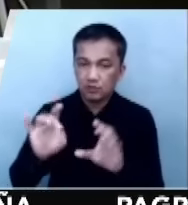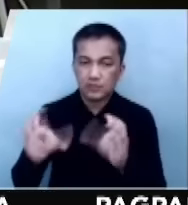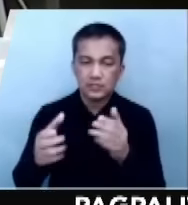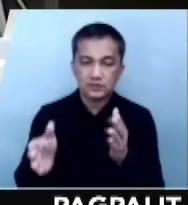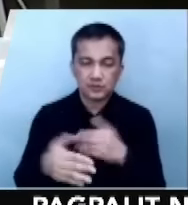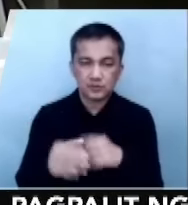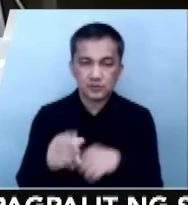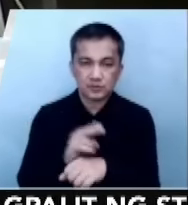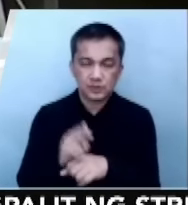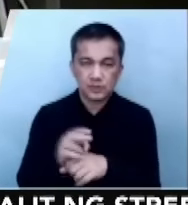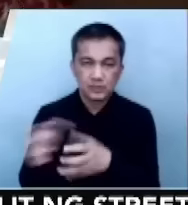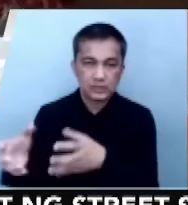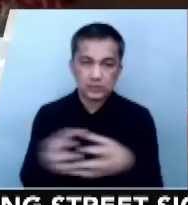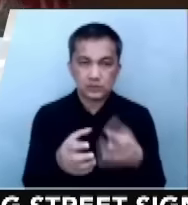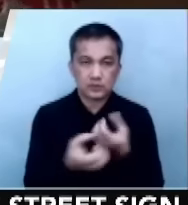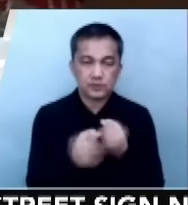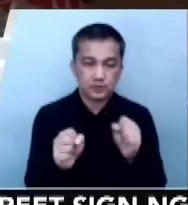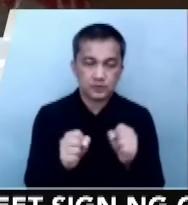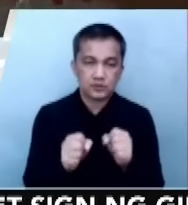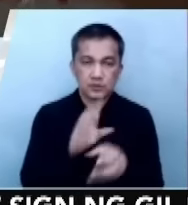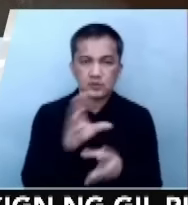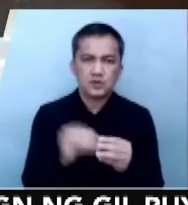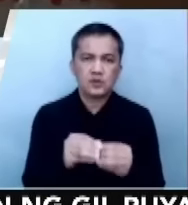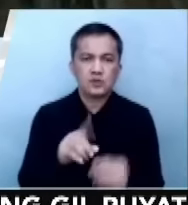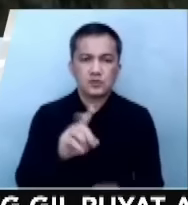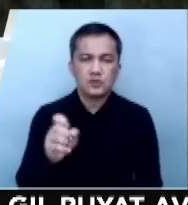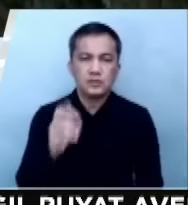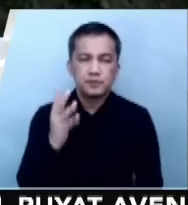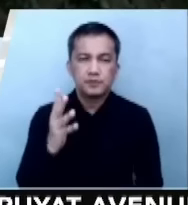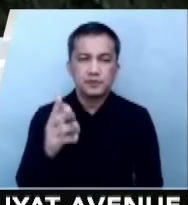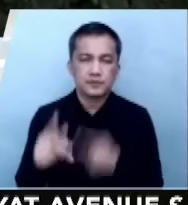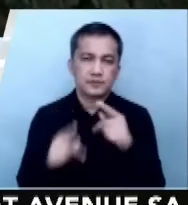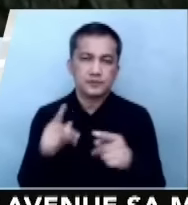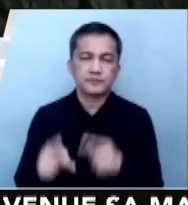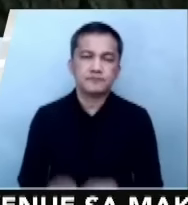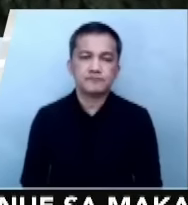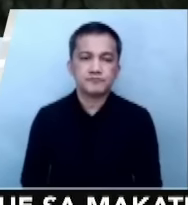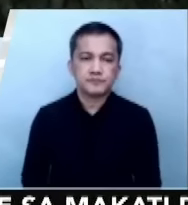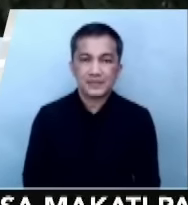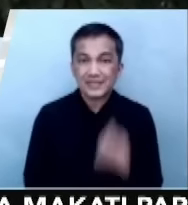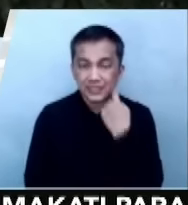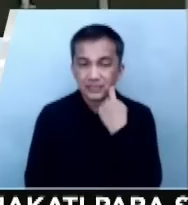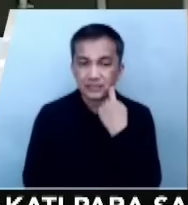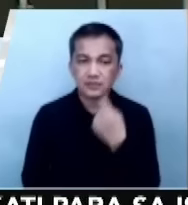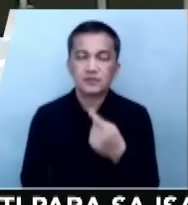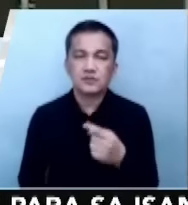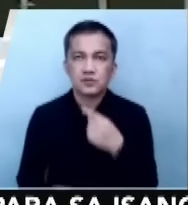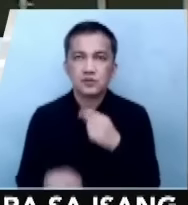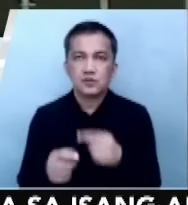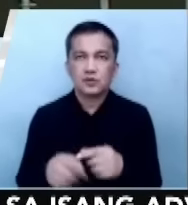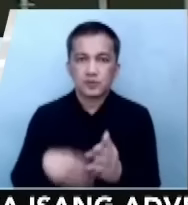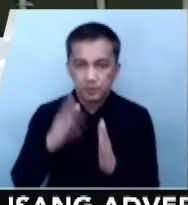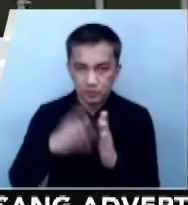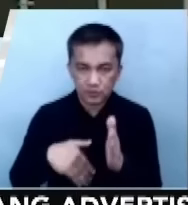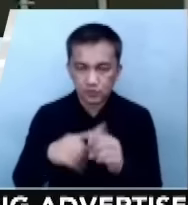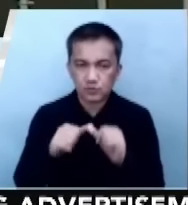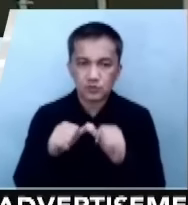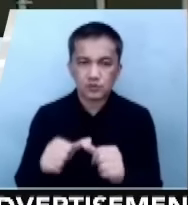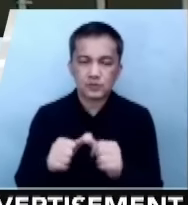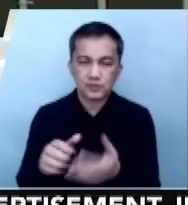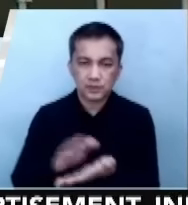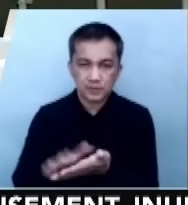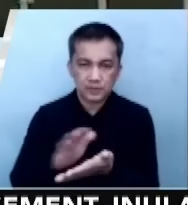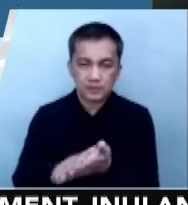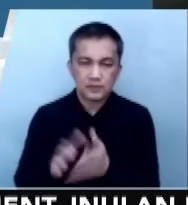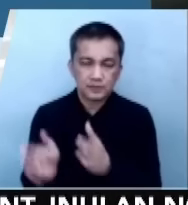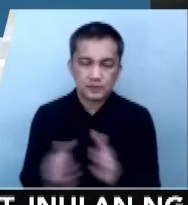evacuees na umaabot sa 150 katao pero kanina tuloy ang pagpipintura at paglilinis bilang paghahanda sa